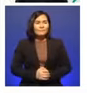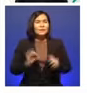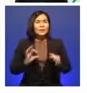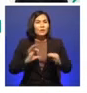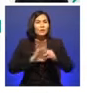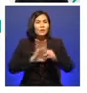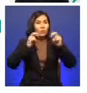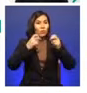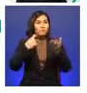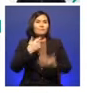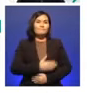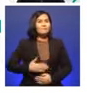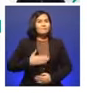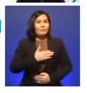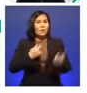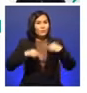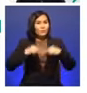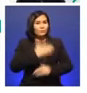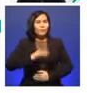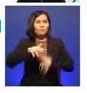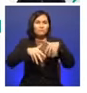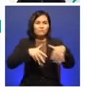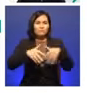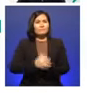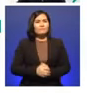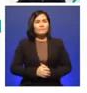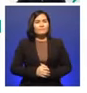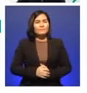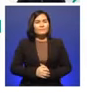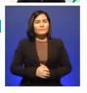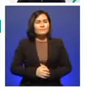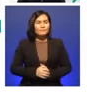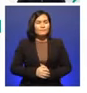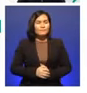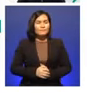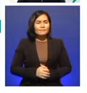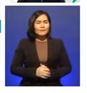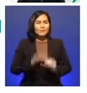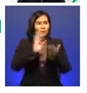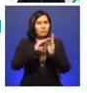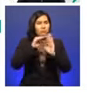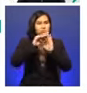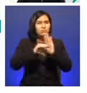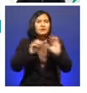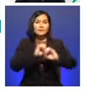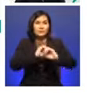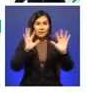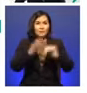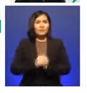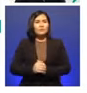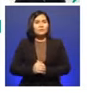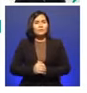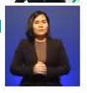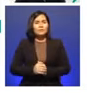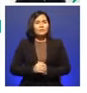ครับก็ในถัดไปนะครับก็ระบบหลักประกันสุขภาพนะครับก็ชัดเจนนะครับว่าทำให้ครัวเรือนยากจนมีค่าใช้จ่าย